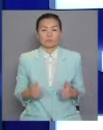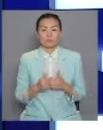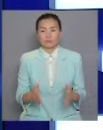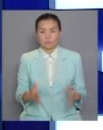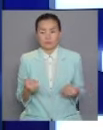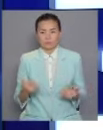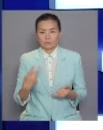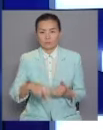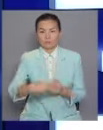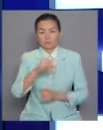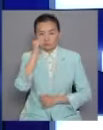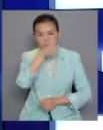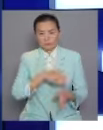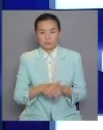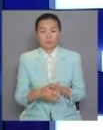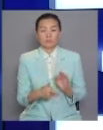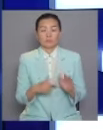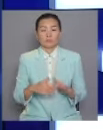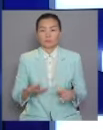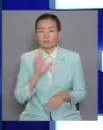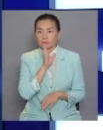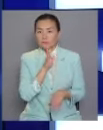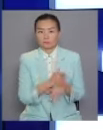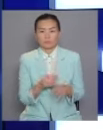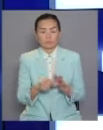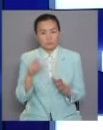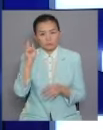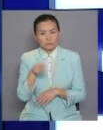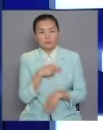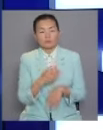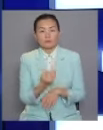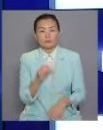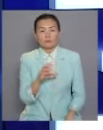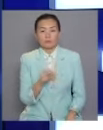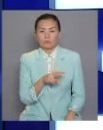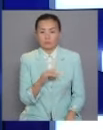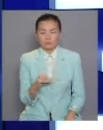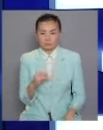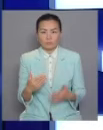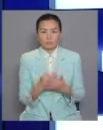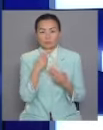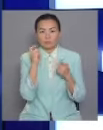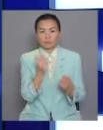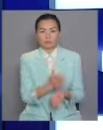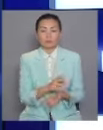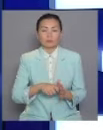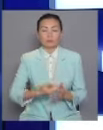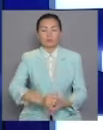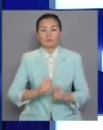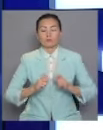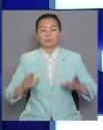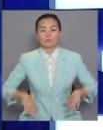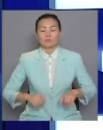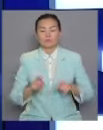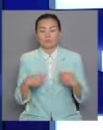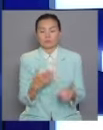бітіргендеріне 20 жыл толуына орай 7 баланың анасы алтын алқа иегері Айсұлу Ниязоваға үй алып берді. Үйдің кілті салтанатты түрде